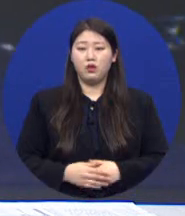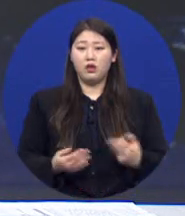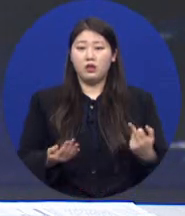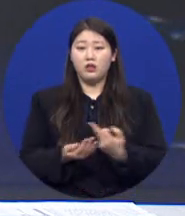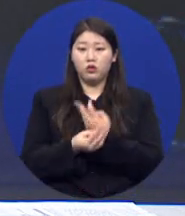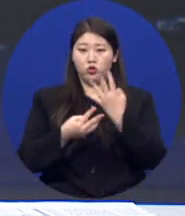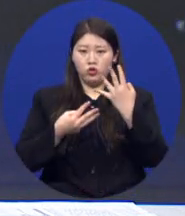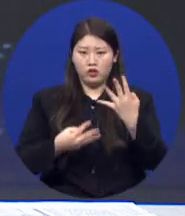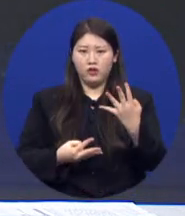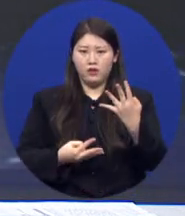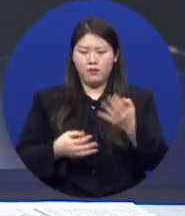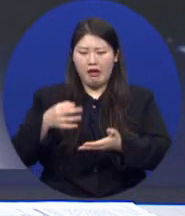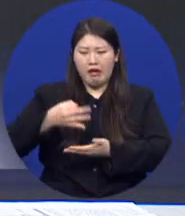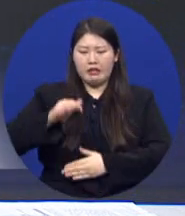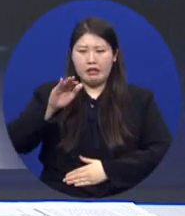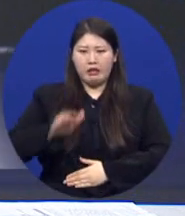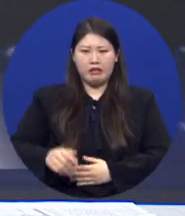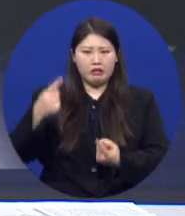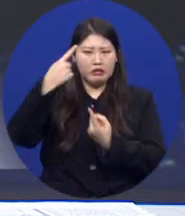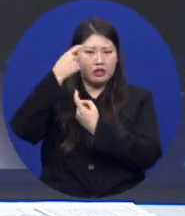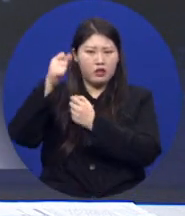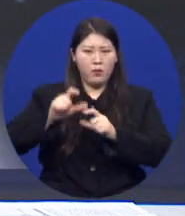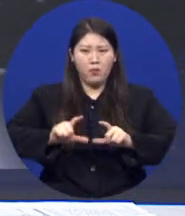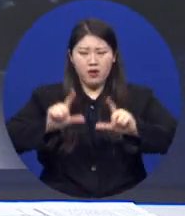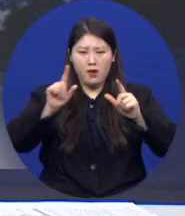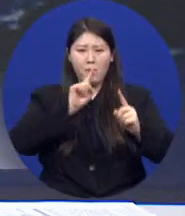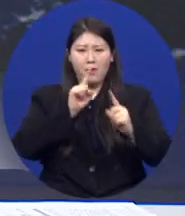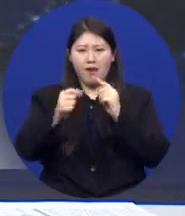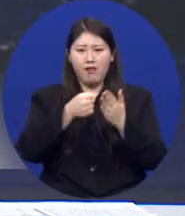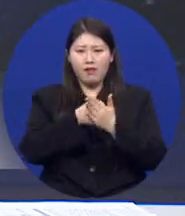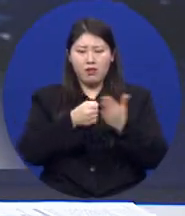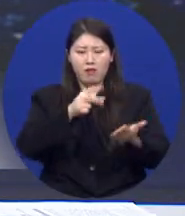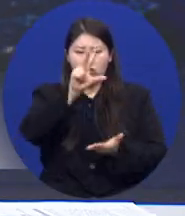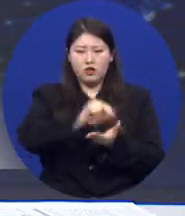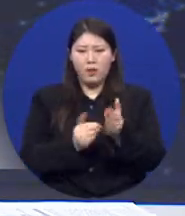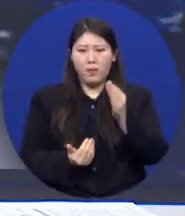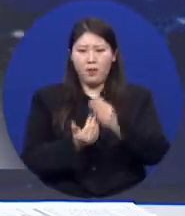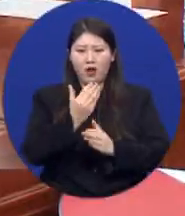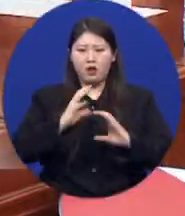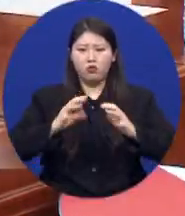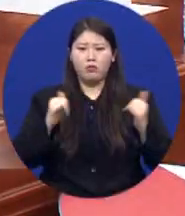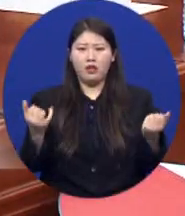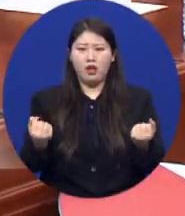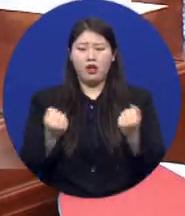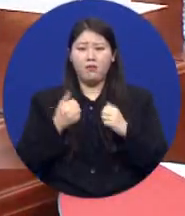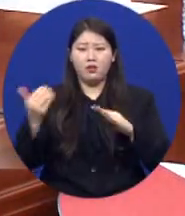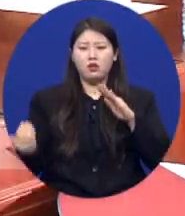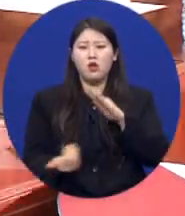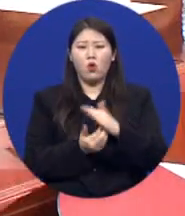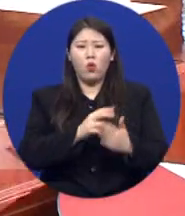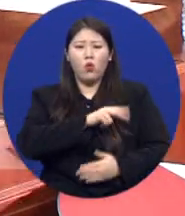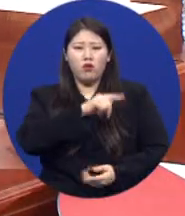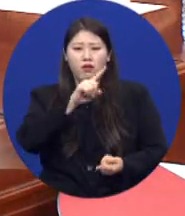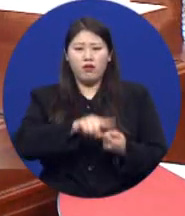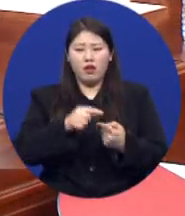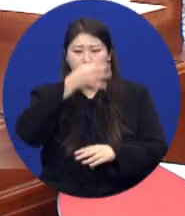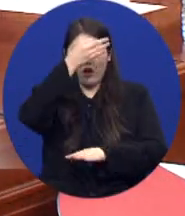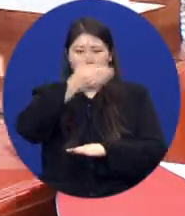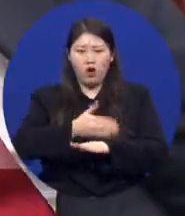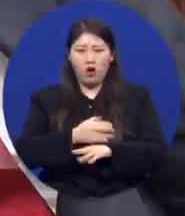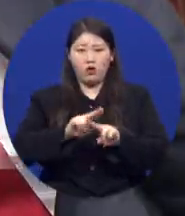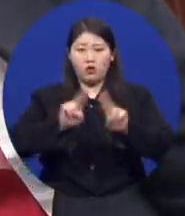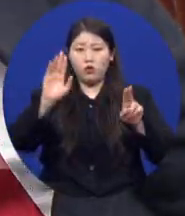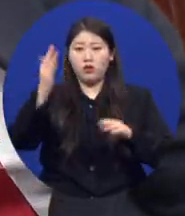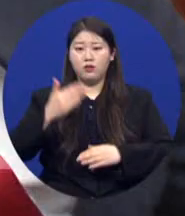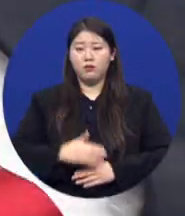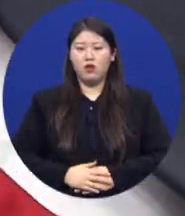제주사삼은 격이 낮은 기념일이라는 발언으로 무리를 빚은 국민의 힘 김재원 최고위원회 사과가 불발됐습니다